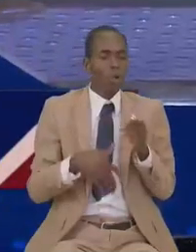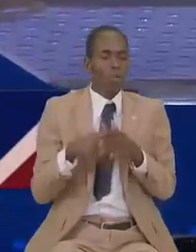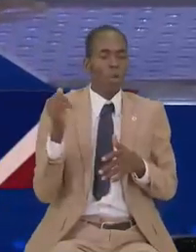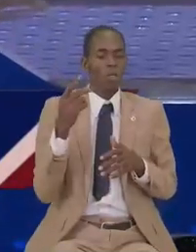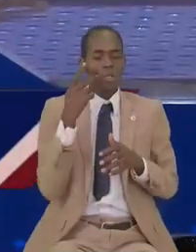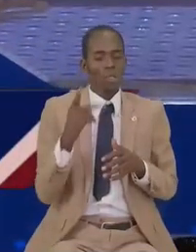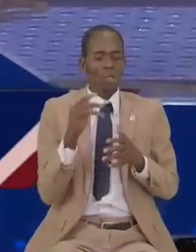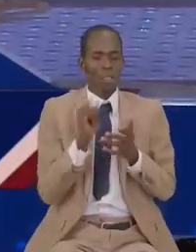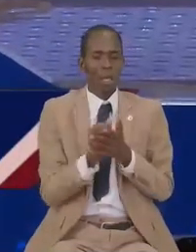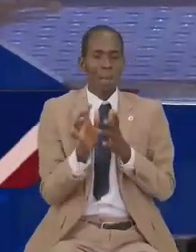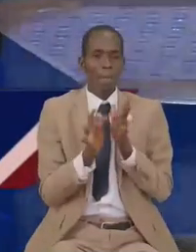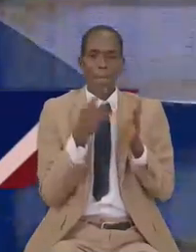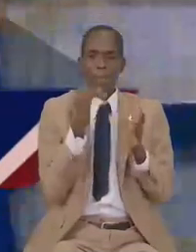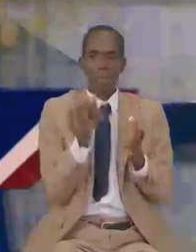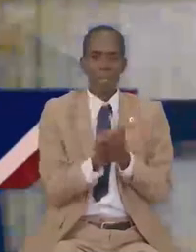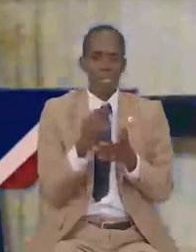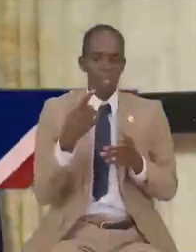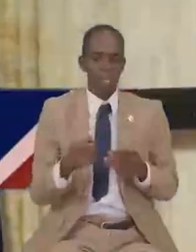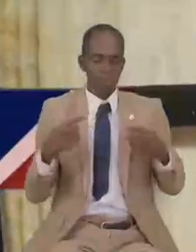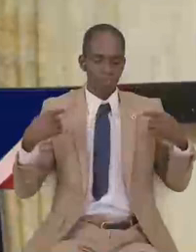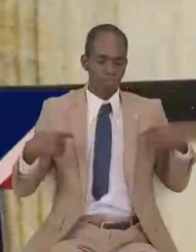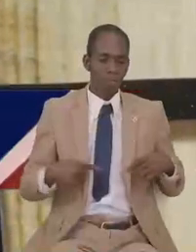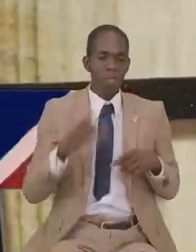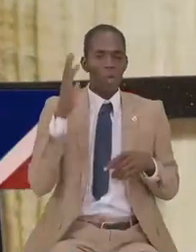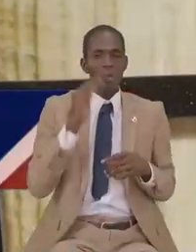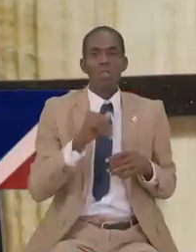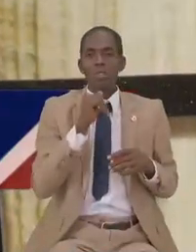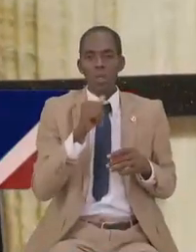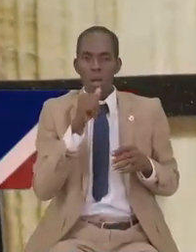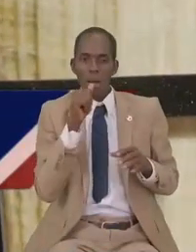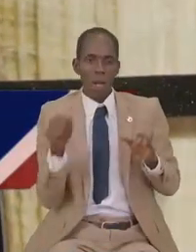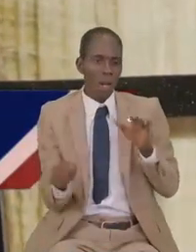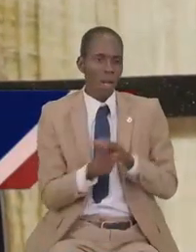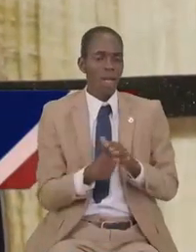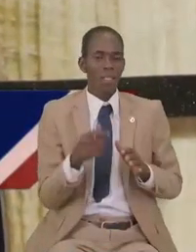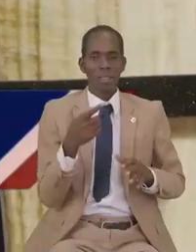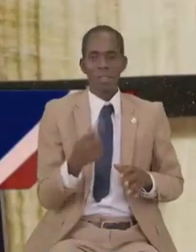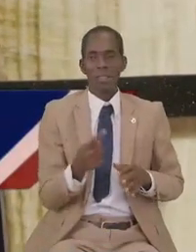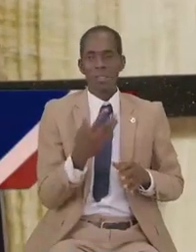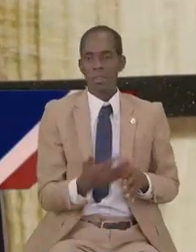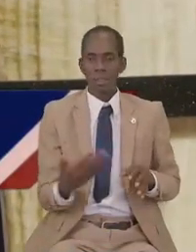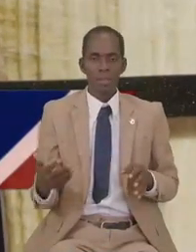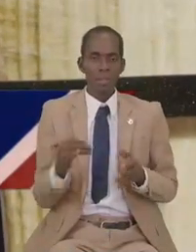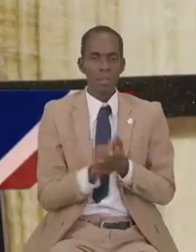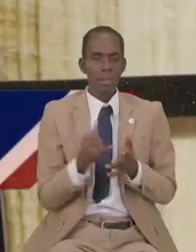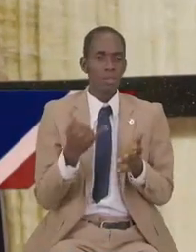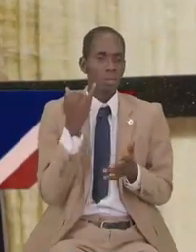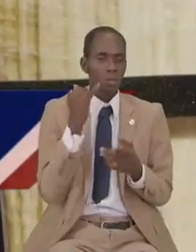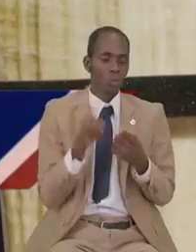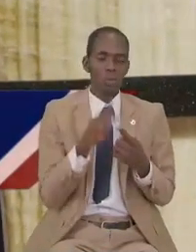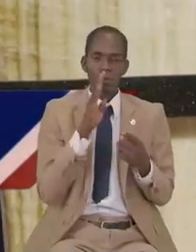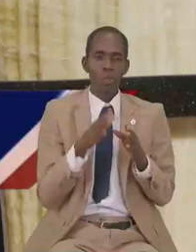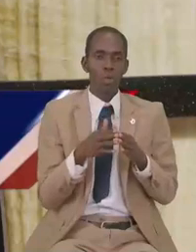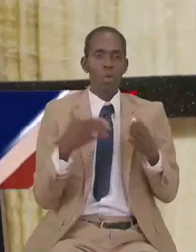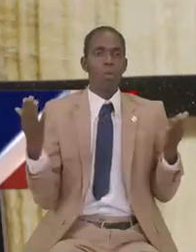du ciel. Oui, l'affliction ne se produit pas sans raison. Il y aura une raison que le peuple d'alliance de